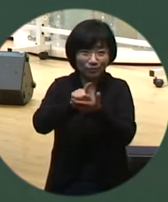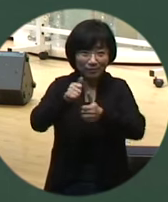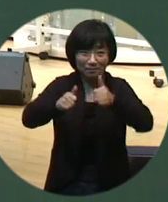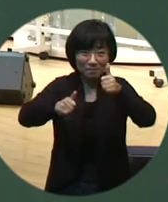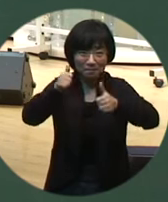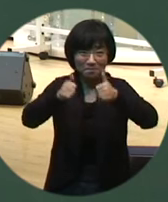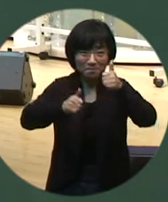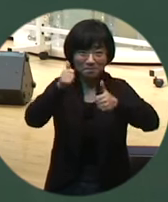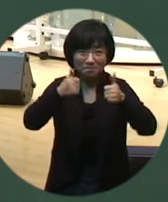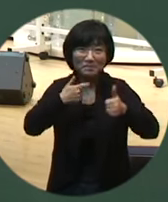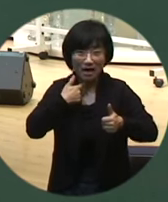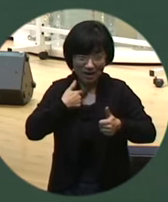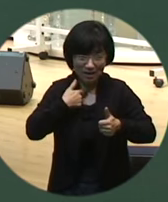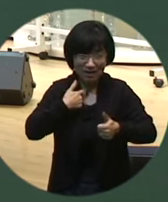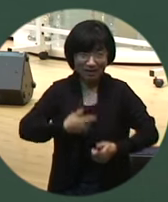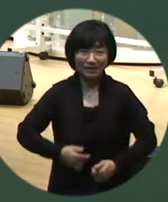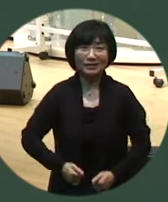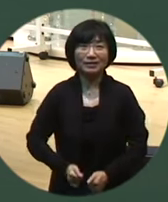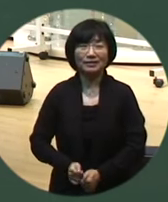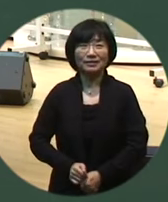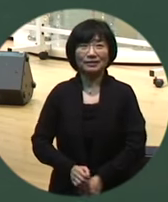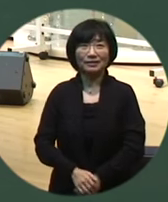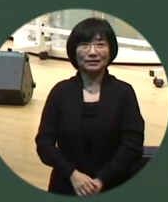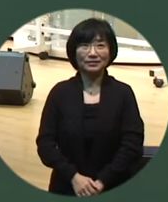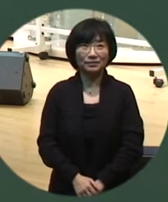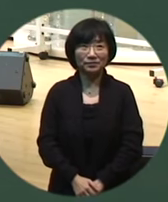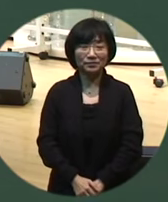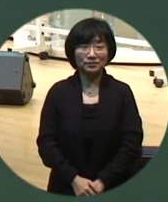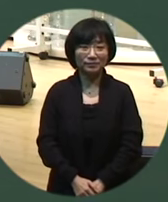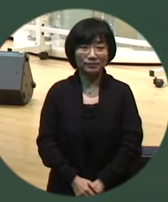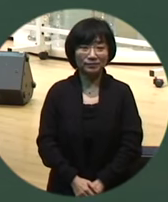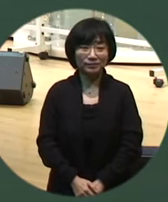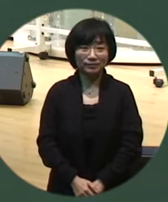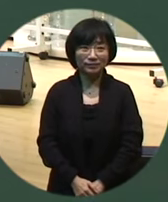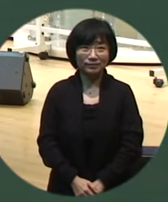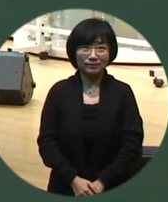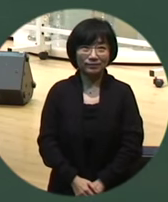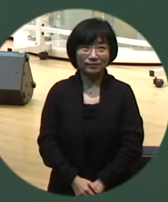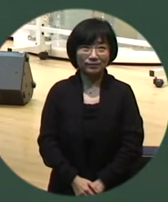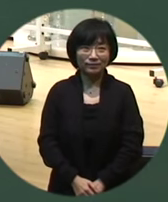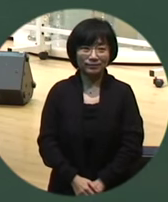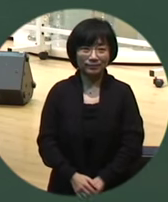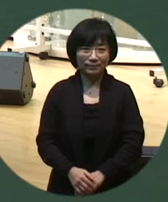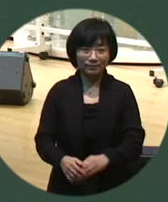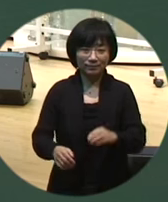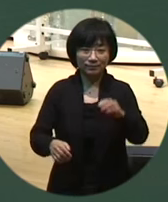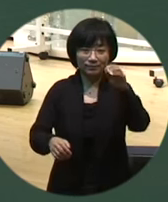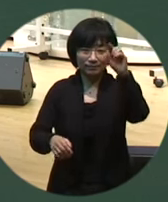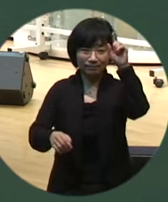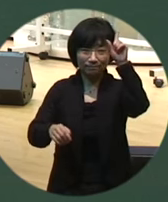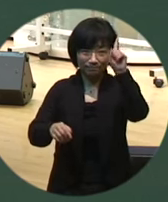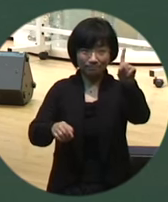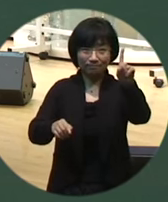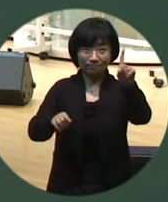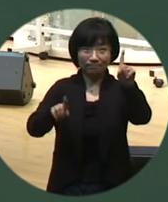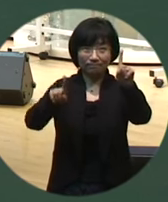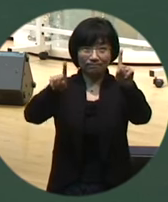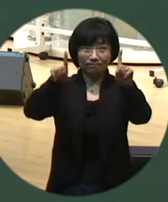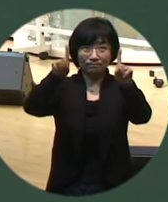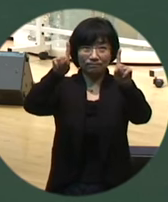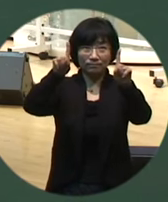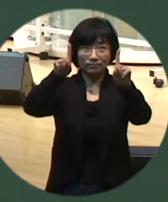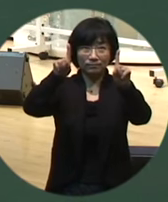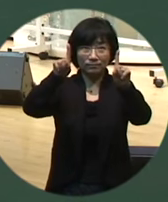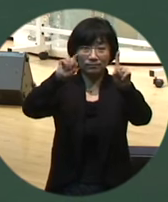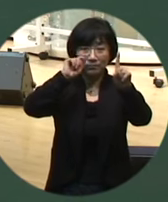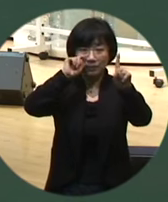ago, Saturday night, there was a soccer match between Japan and Korea. 이제 1, 2전이요. And it was the first two rounds. 올림픽 출전 티켓은